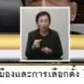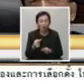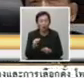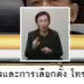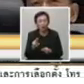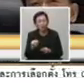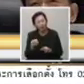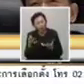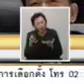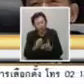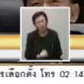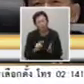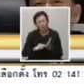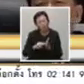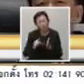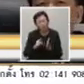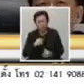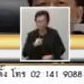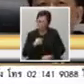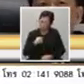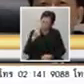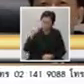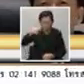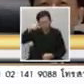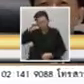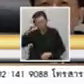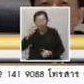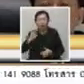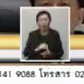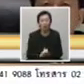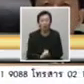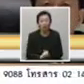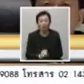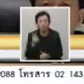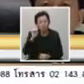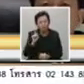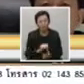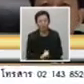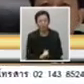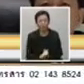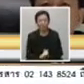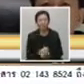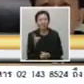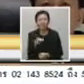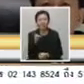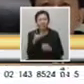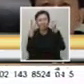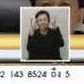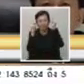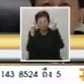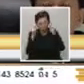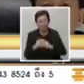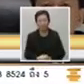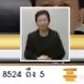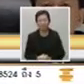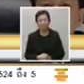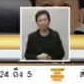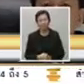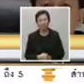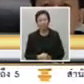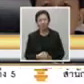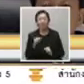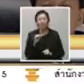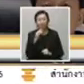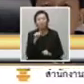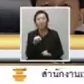ปลความหมายเป็นเด็กไม่ออกนะสรุปแล้วก็เรารู้ว่าท่านมันล้อเลียนท่านนายกเองละกันนะครับสะท้อนมาอย่